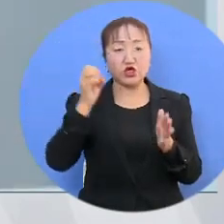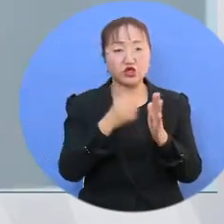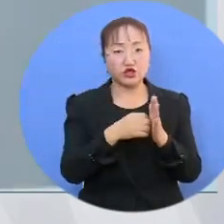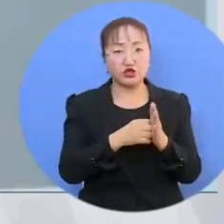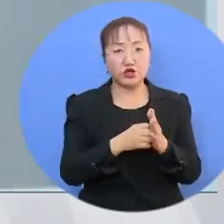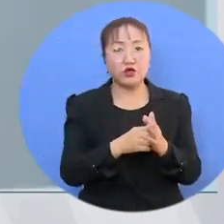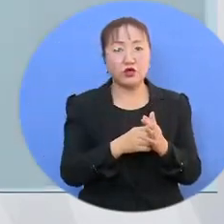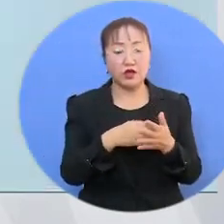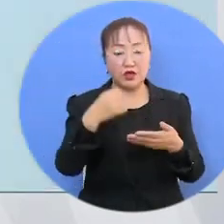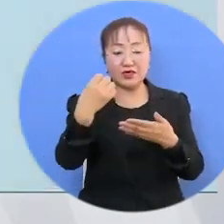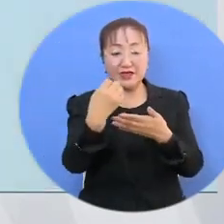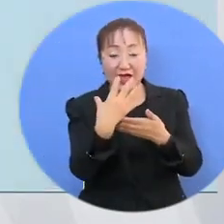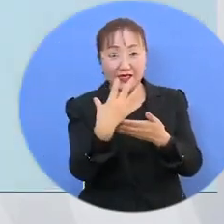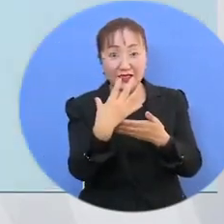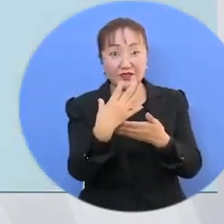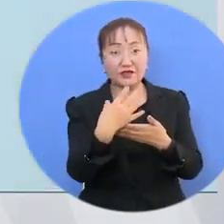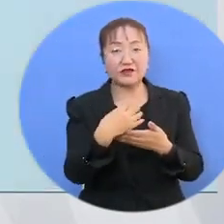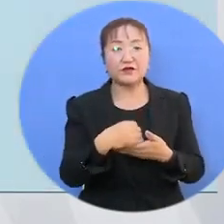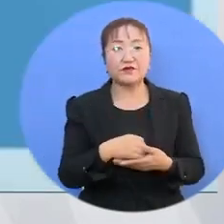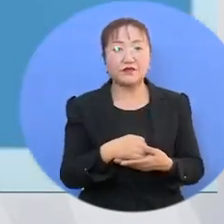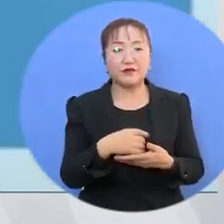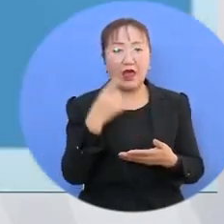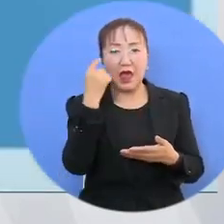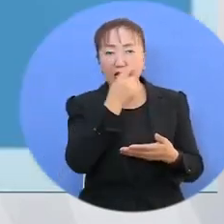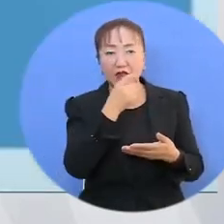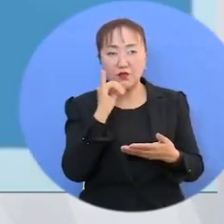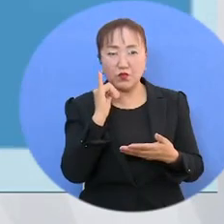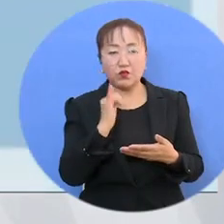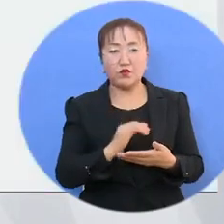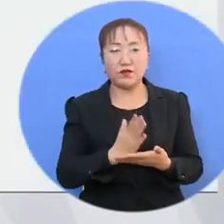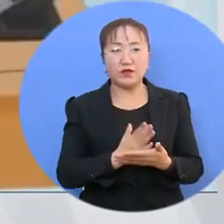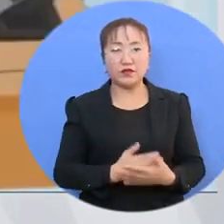муу учраас заавал гэрэлтэй газар компьютерийн арс ус. За дахин нэг харцгаая.